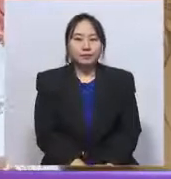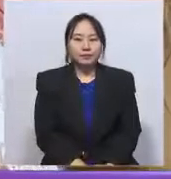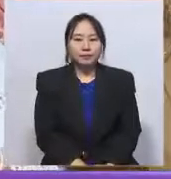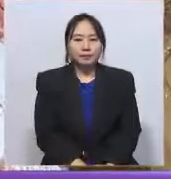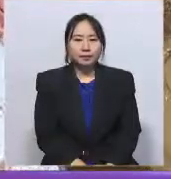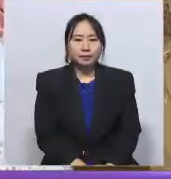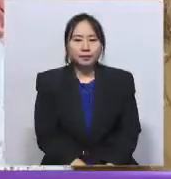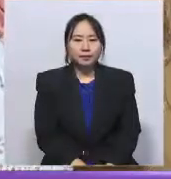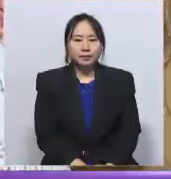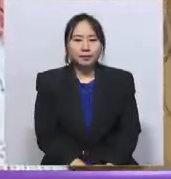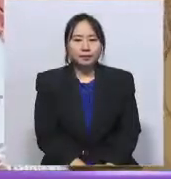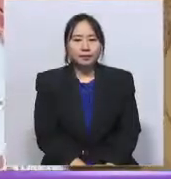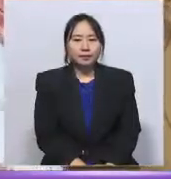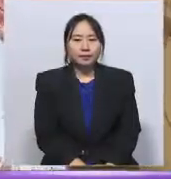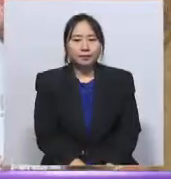าก็